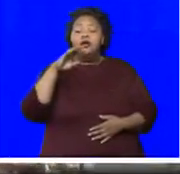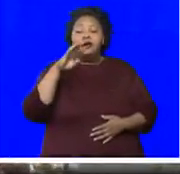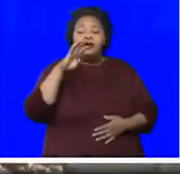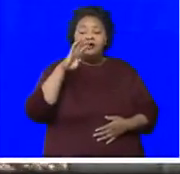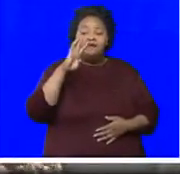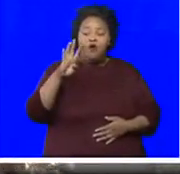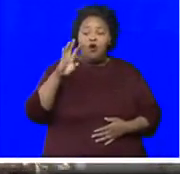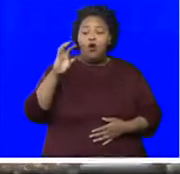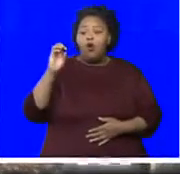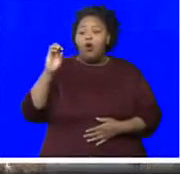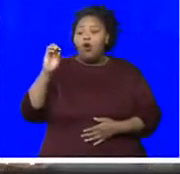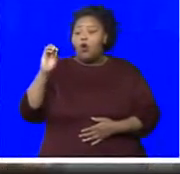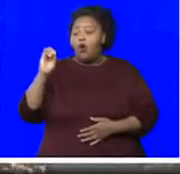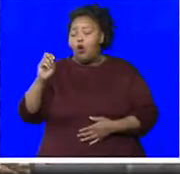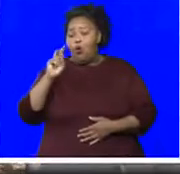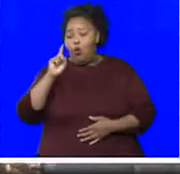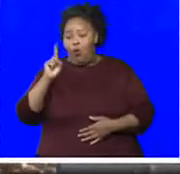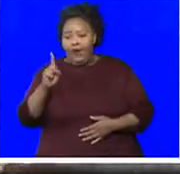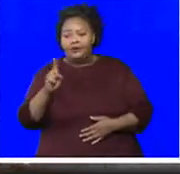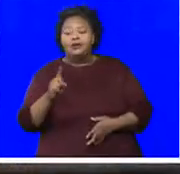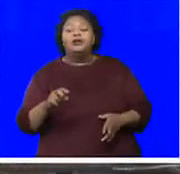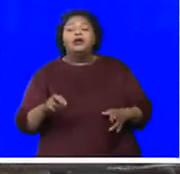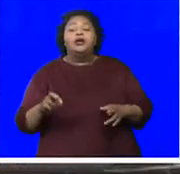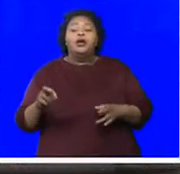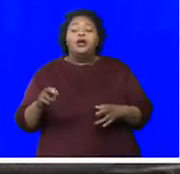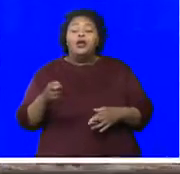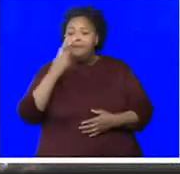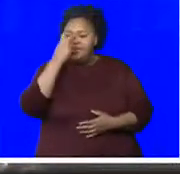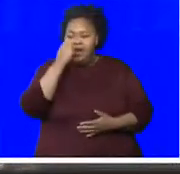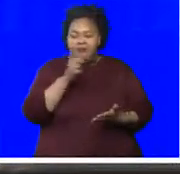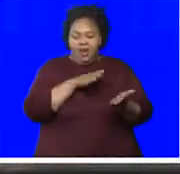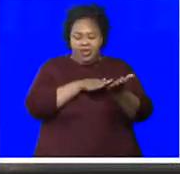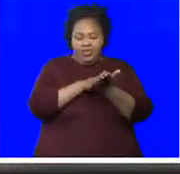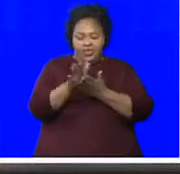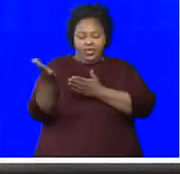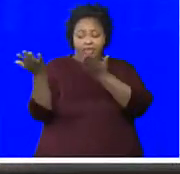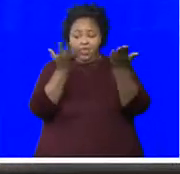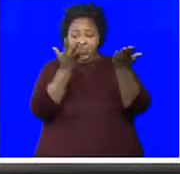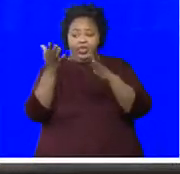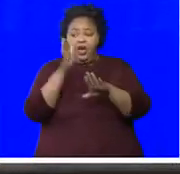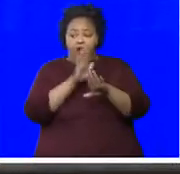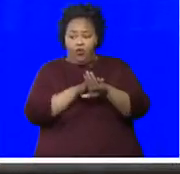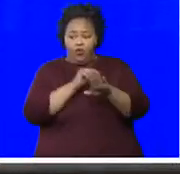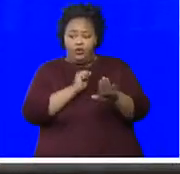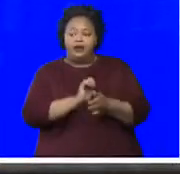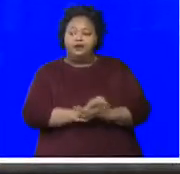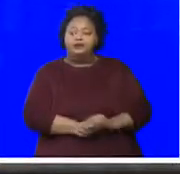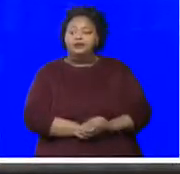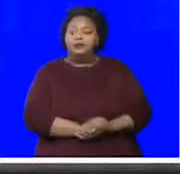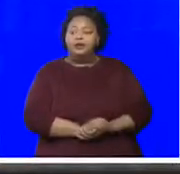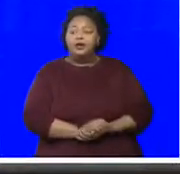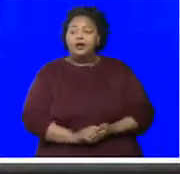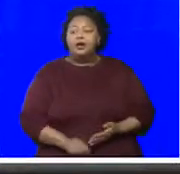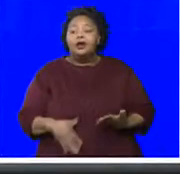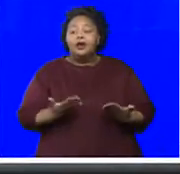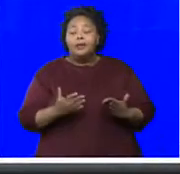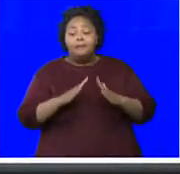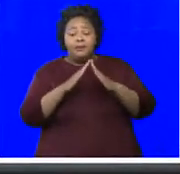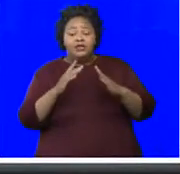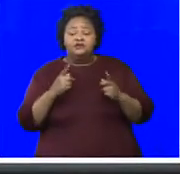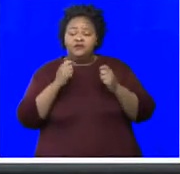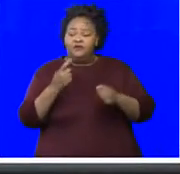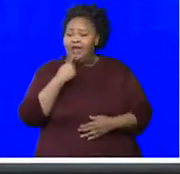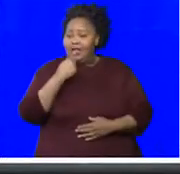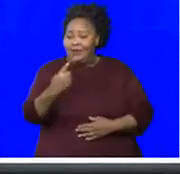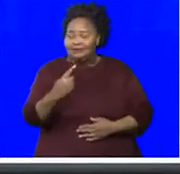lede litiyela. Lombiko uchubeka uveta ukuthi lelitiko belisifakile isicelo sale mali itiko letekuhlela umnotho nentuthuko